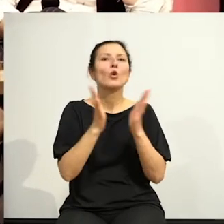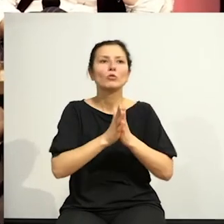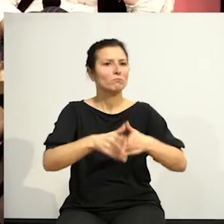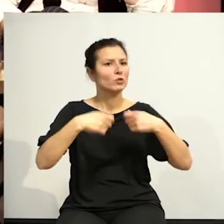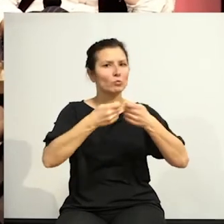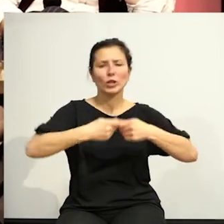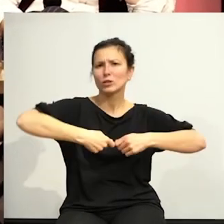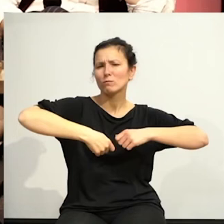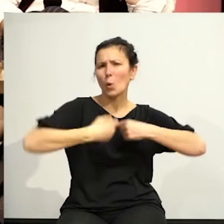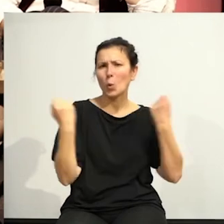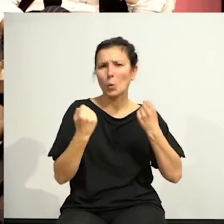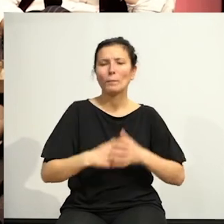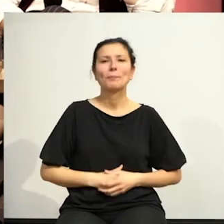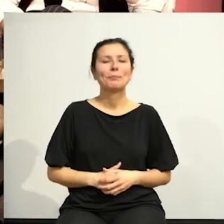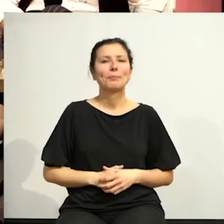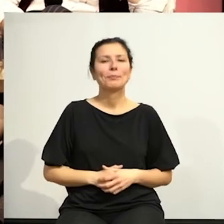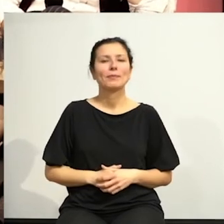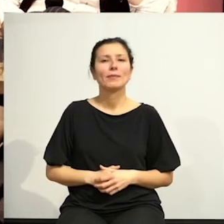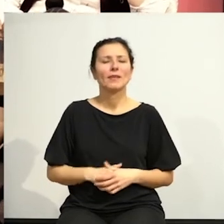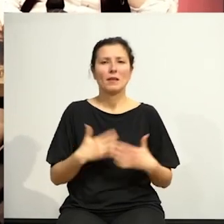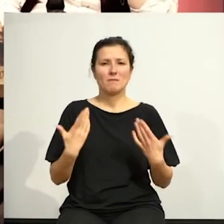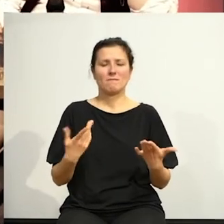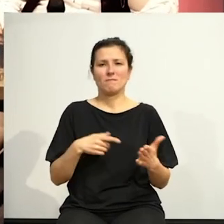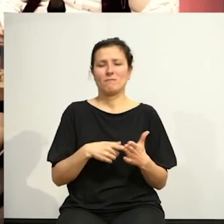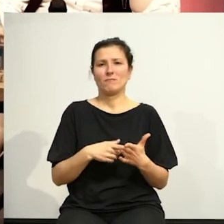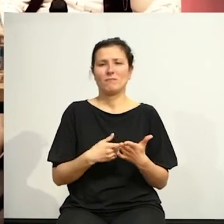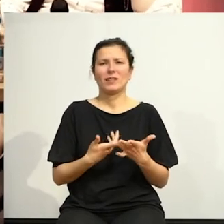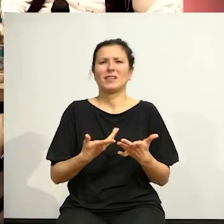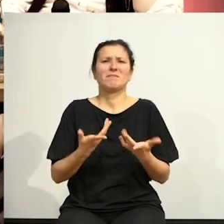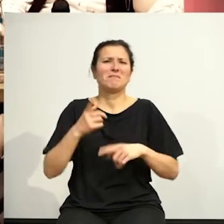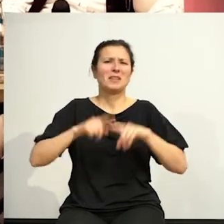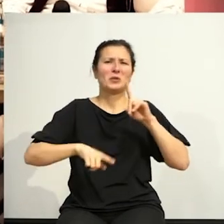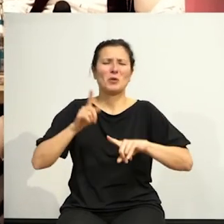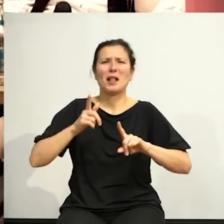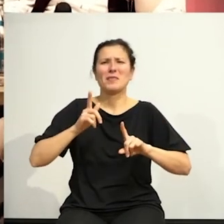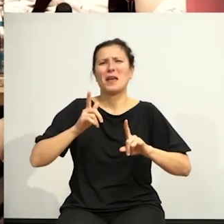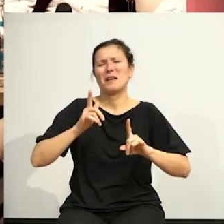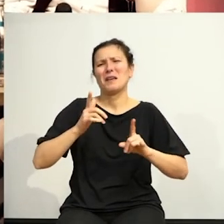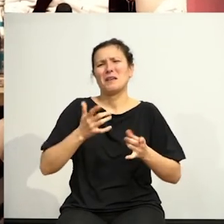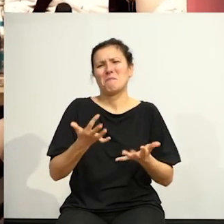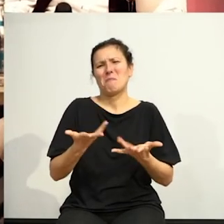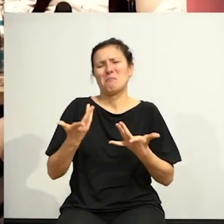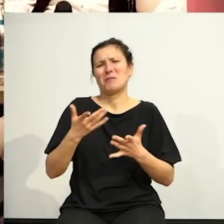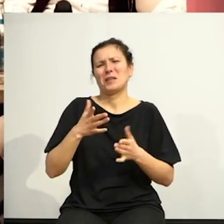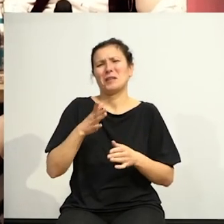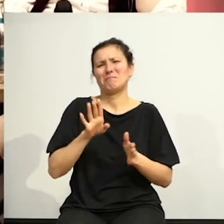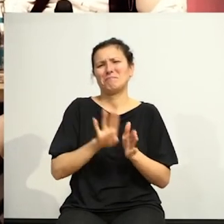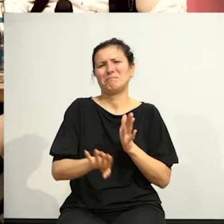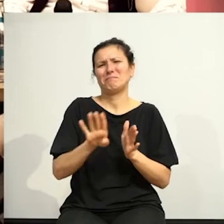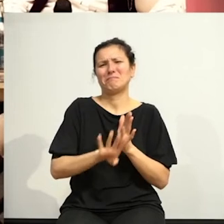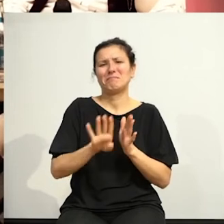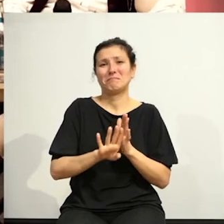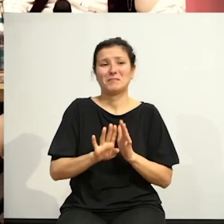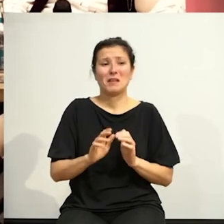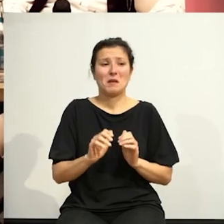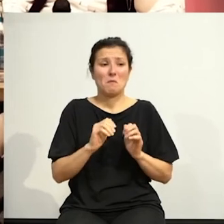No bo wtedy następuje taki naturalny proces uproszczenia, banalizacji, prawda? Żeby być bestsellerem, to trzeba